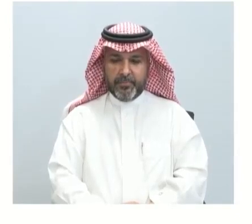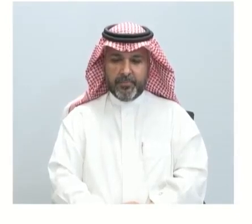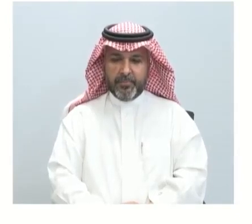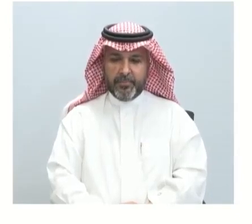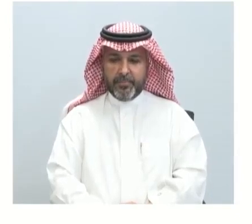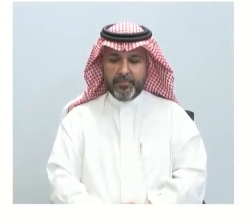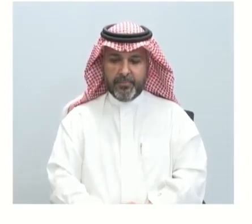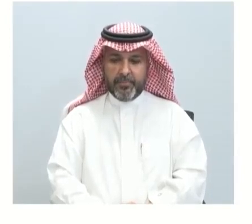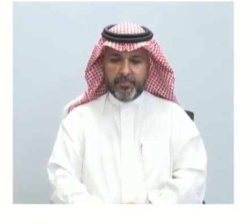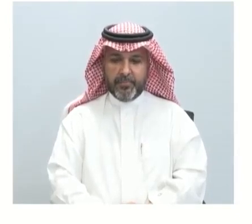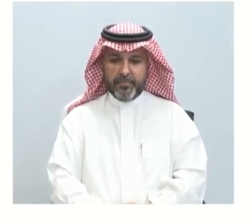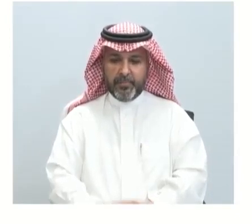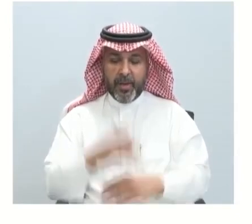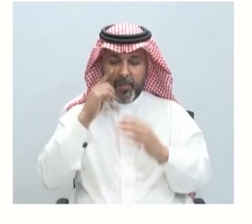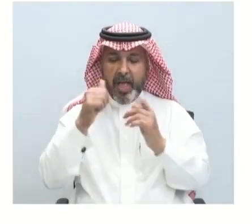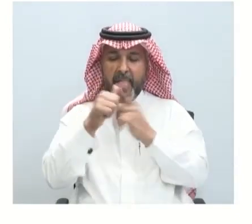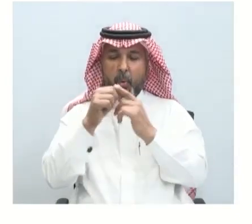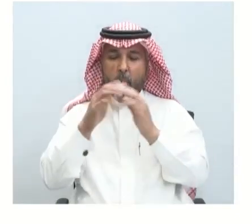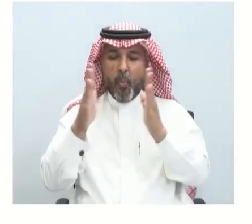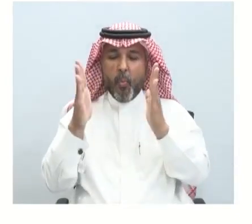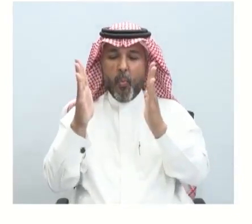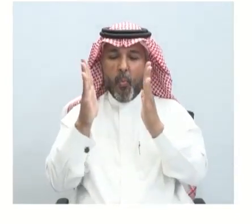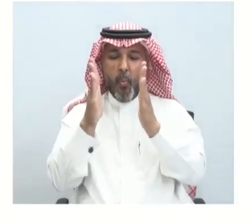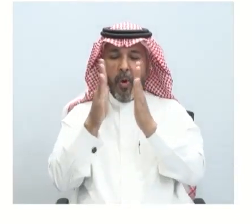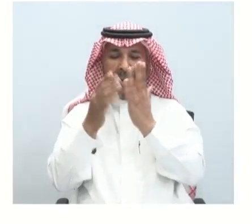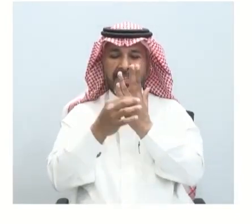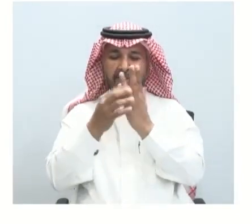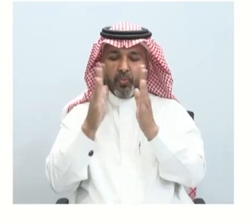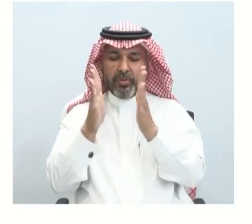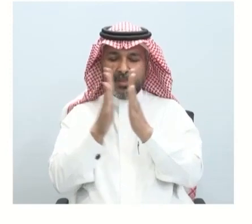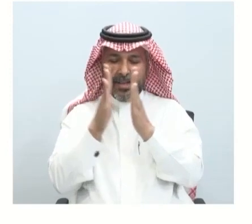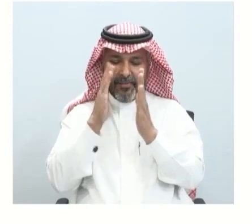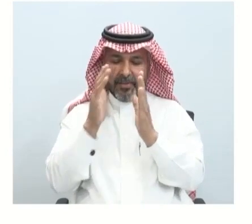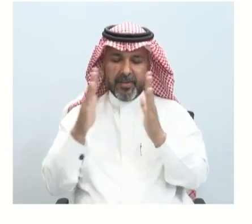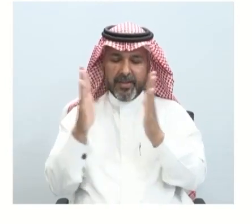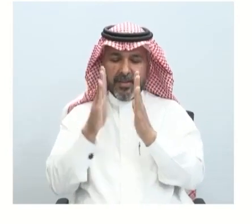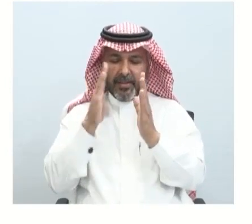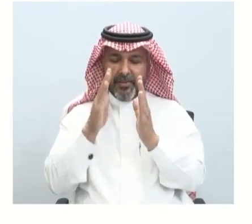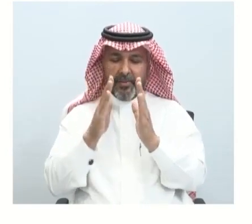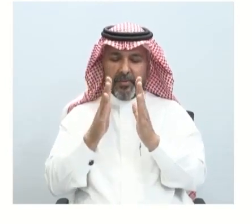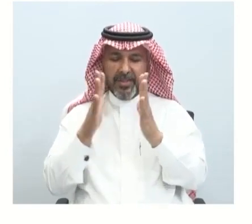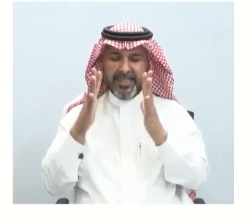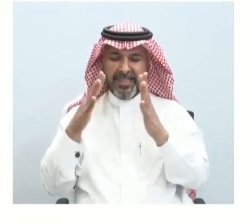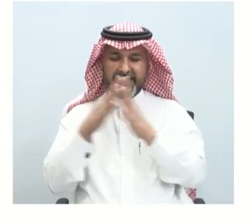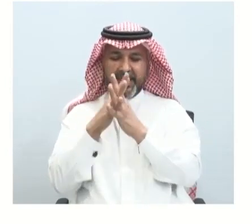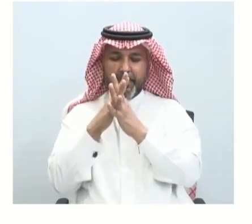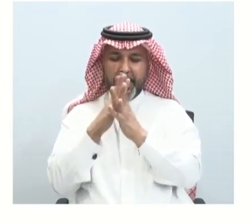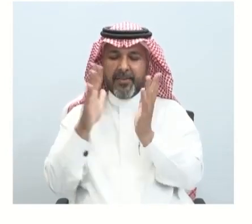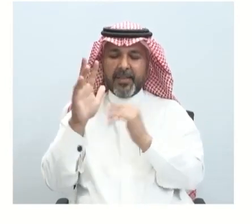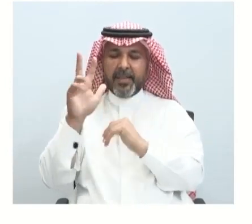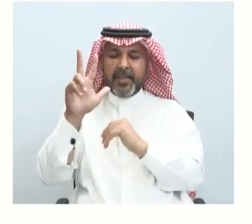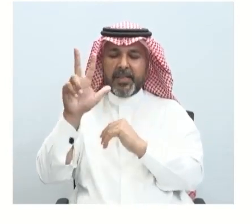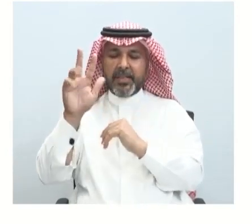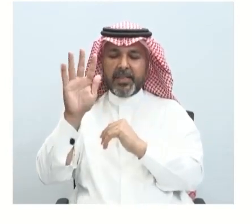شقيقه يبدا تكوين الازواج من الكروموسومات عبر عمليه تسمى التصالب او التشابك اذا هنا في الطور